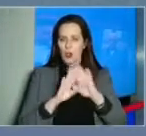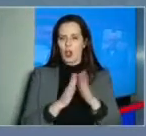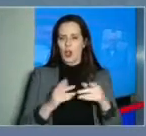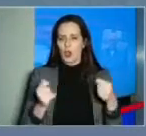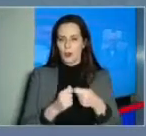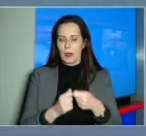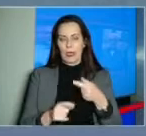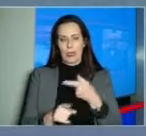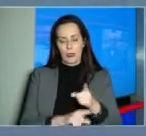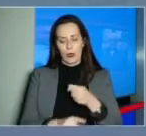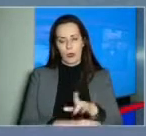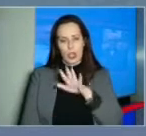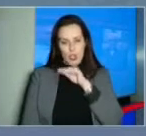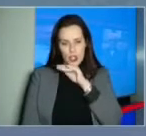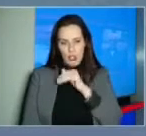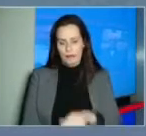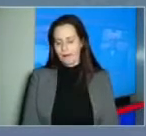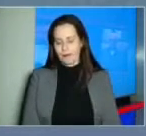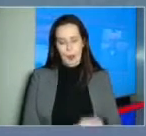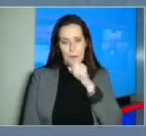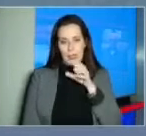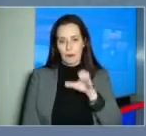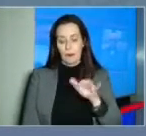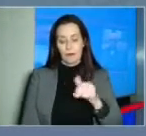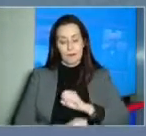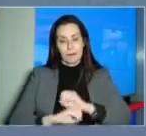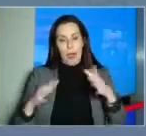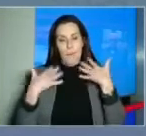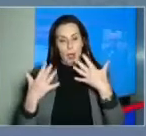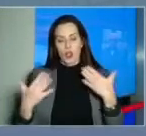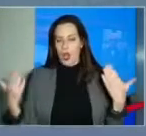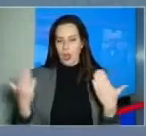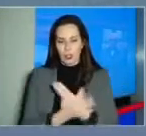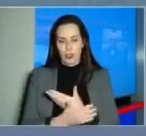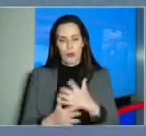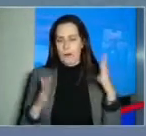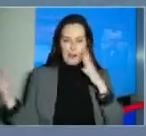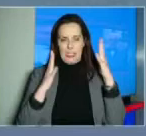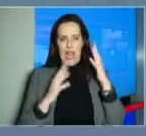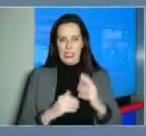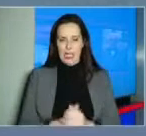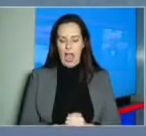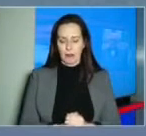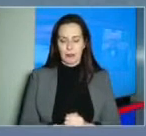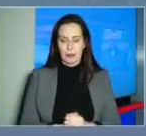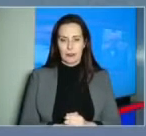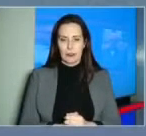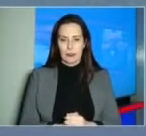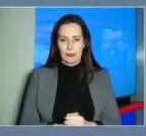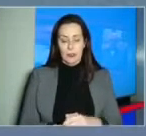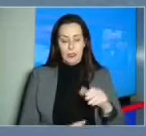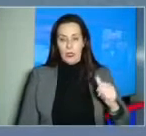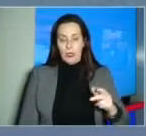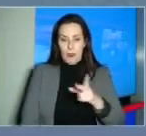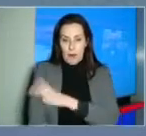הקשור להתעללות בקשישים בבתי האבות. השבוע נחשפה פרשה חדשה ומזעזעת שבה סוכן